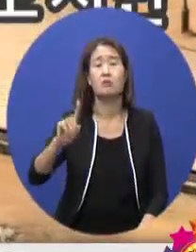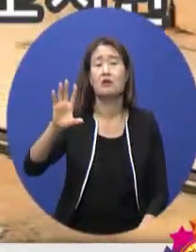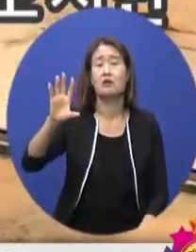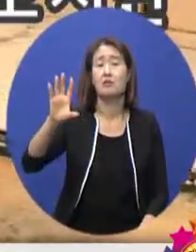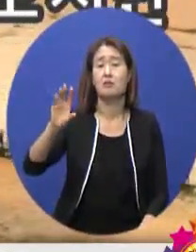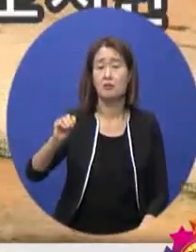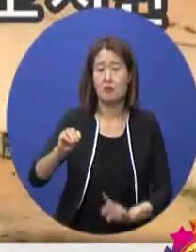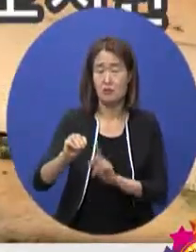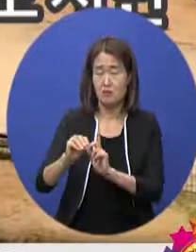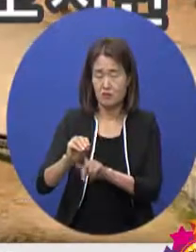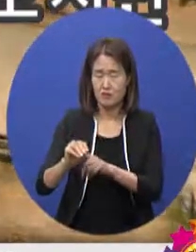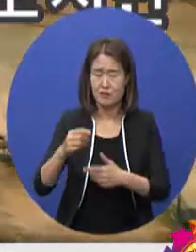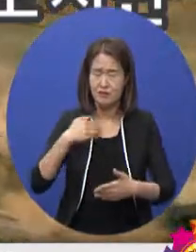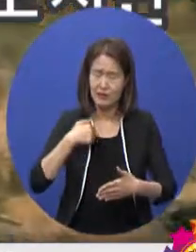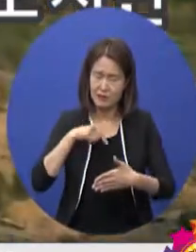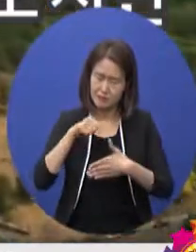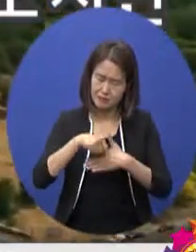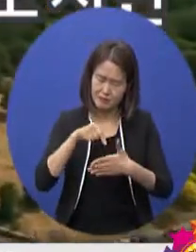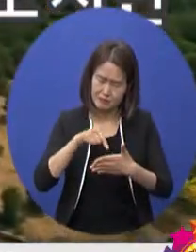순번이고